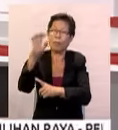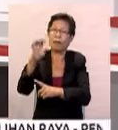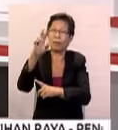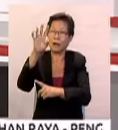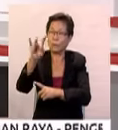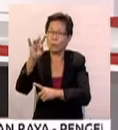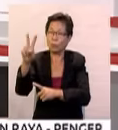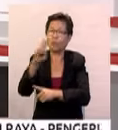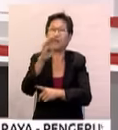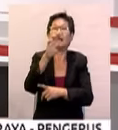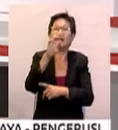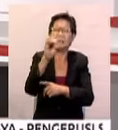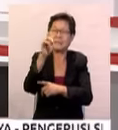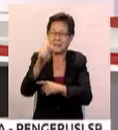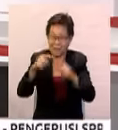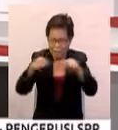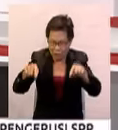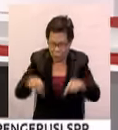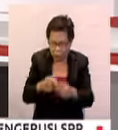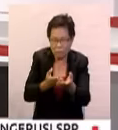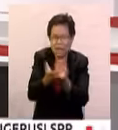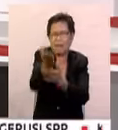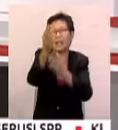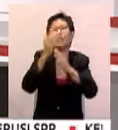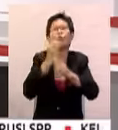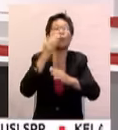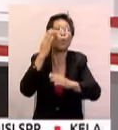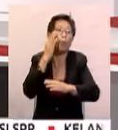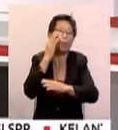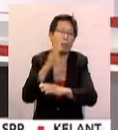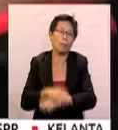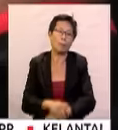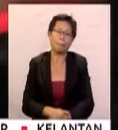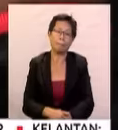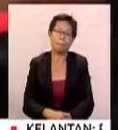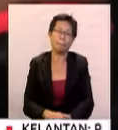24,482 set dekoder Direct to Home DTH.